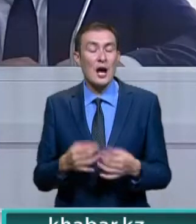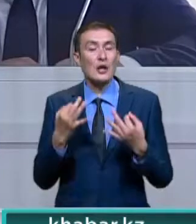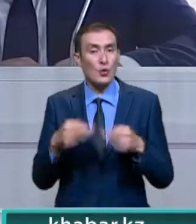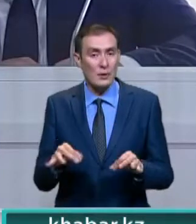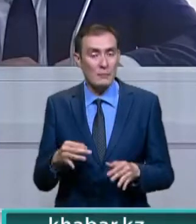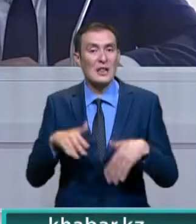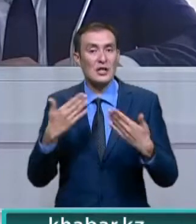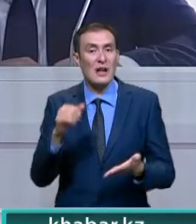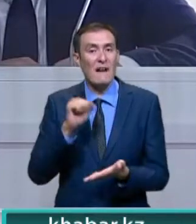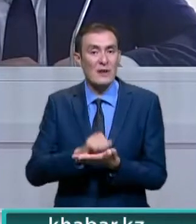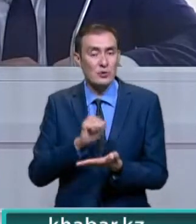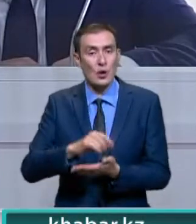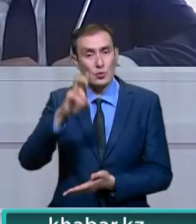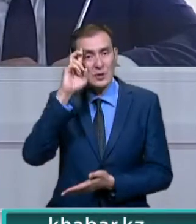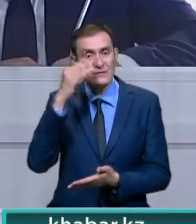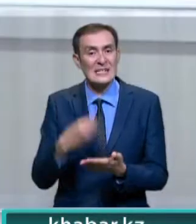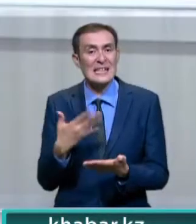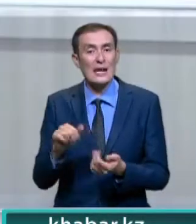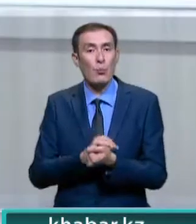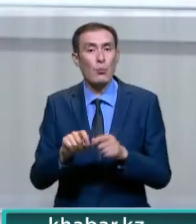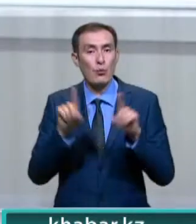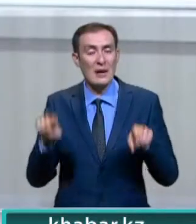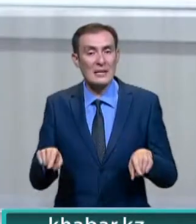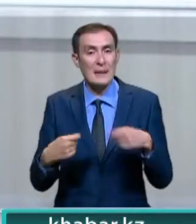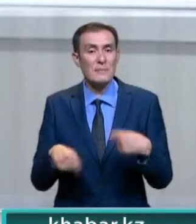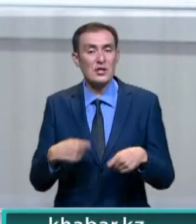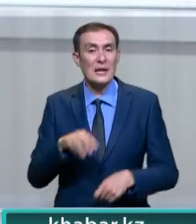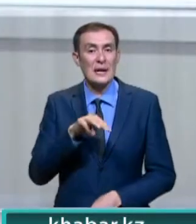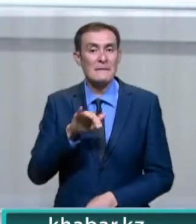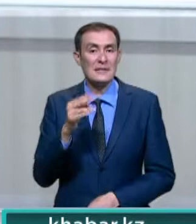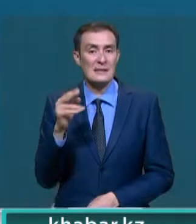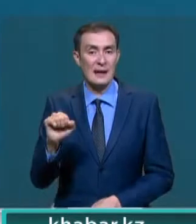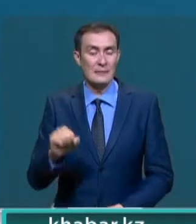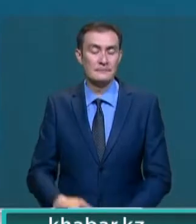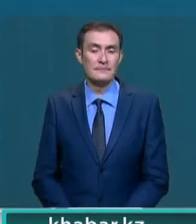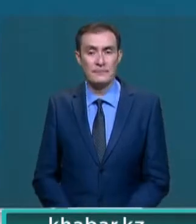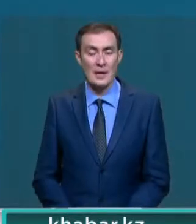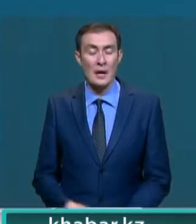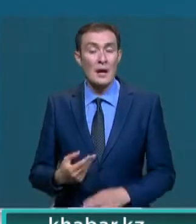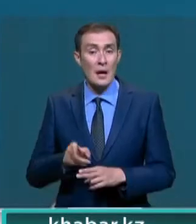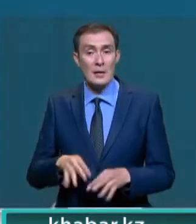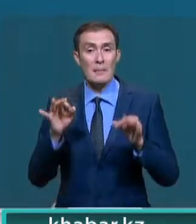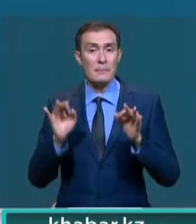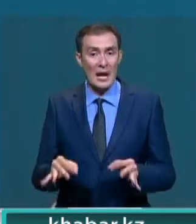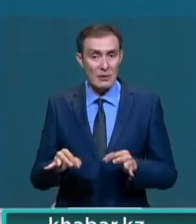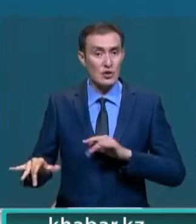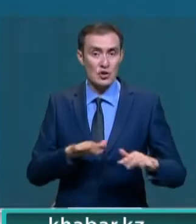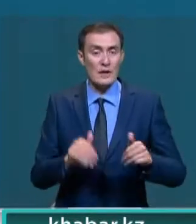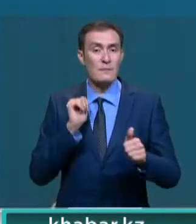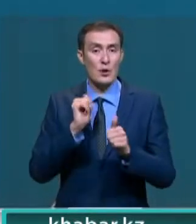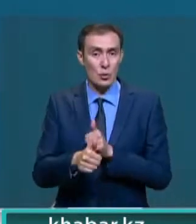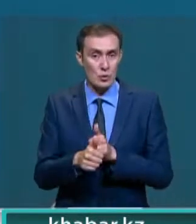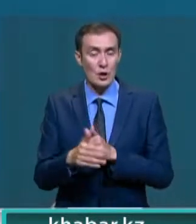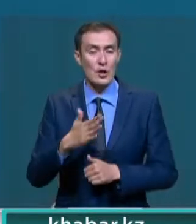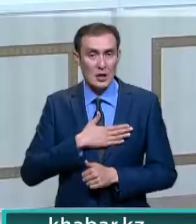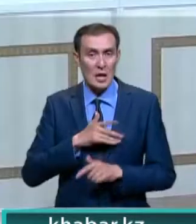предложение о выпуске государственных ценных бумаг на бирже МФЦА. Это правильный шаг вперед.